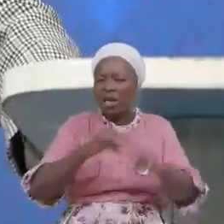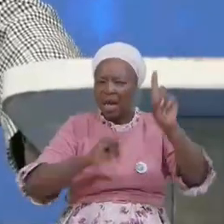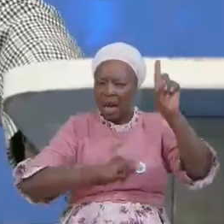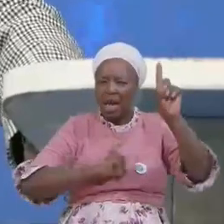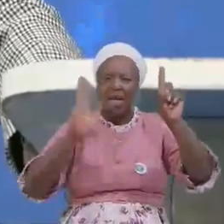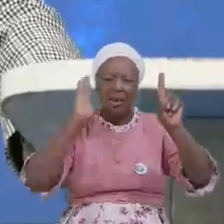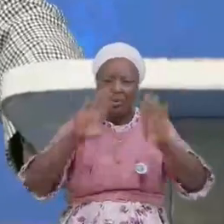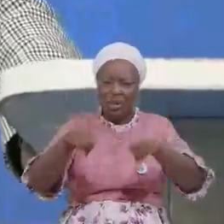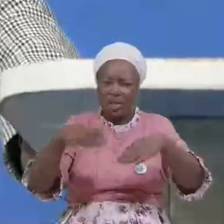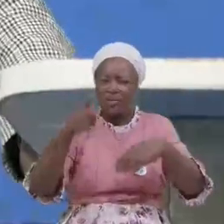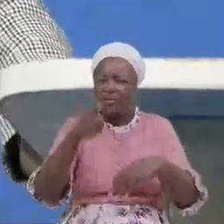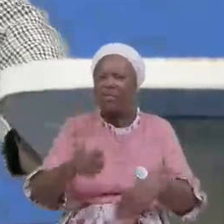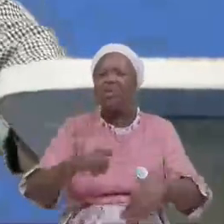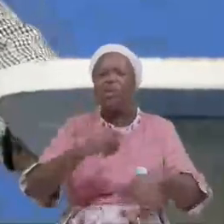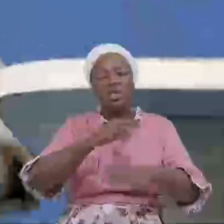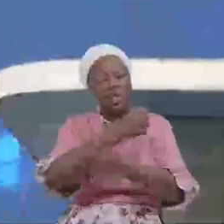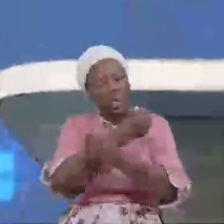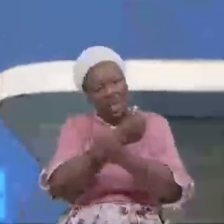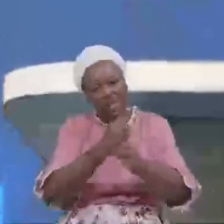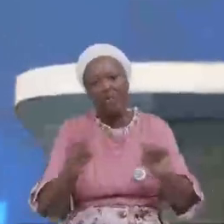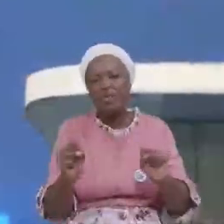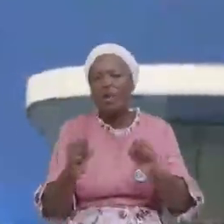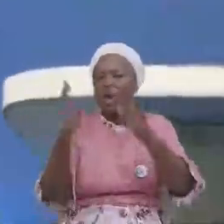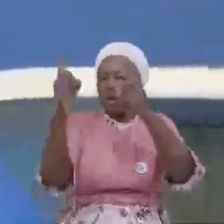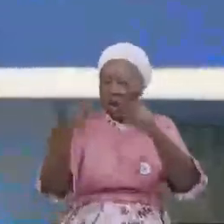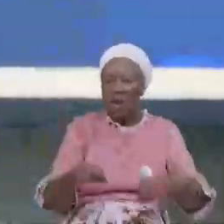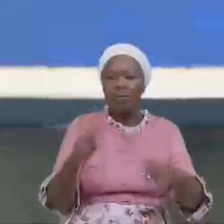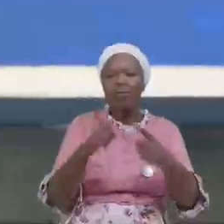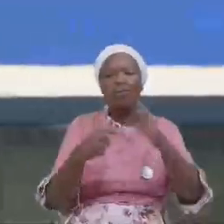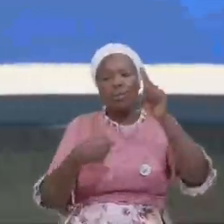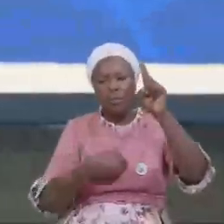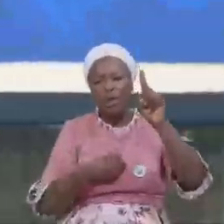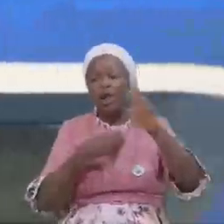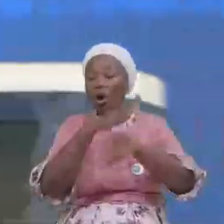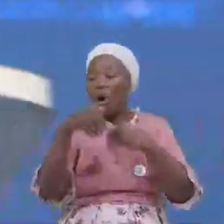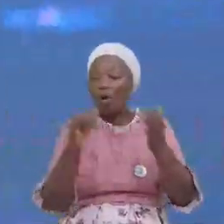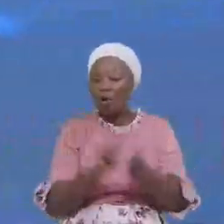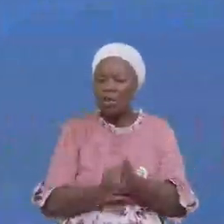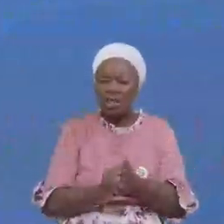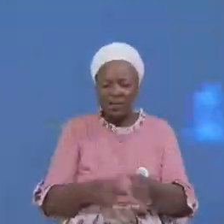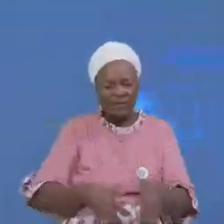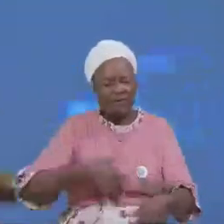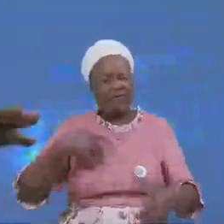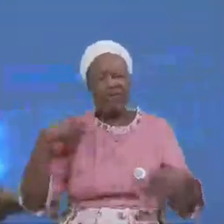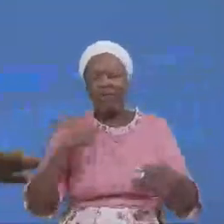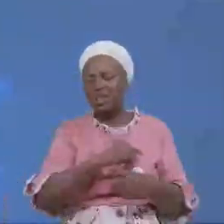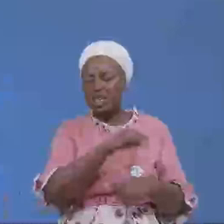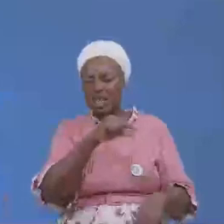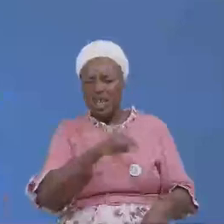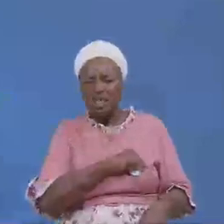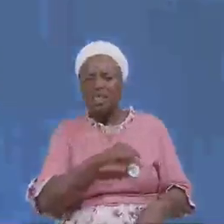donnerai le salut. Venez à moi, vous qui vous sentez coupables sous